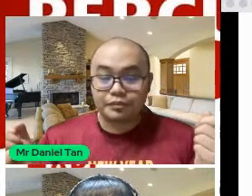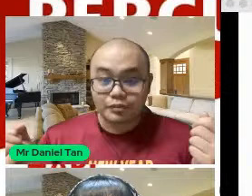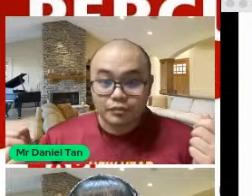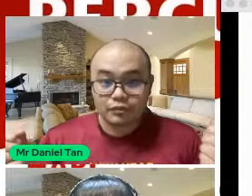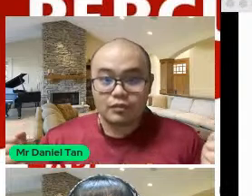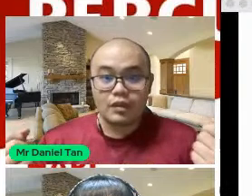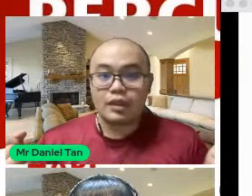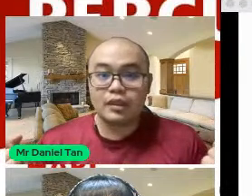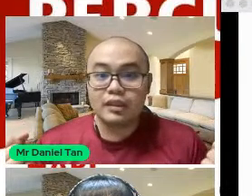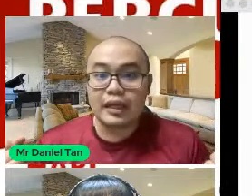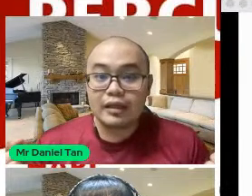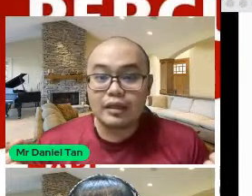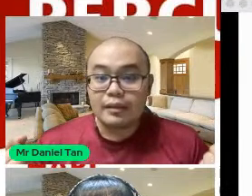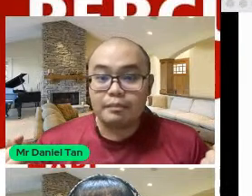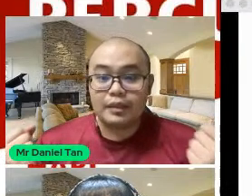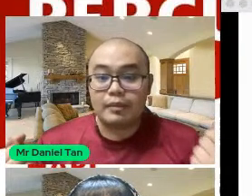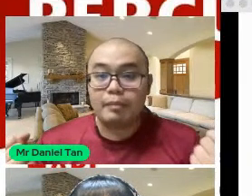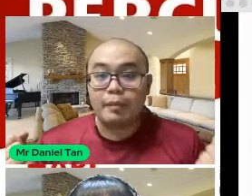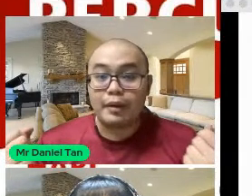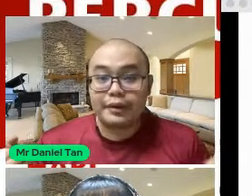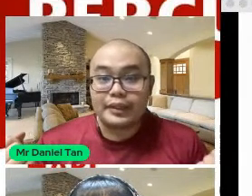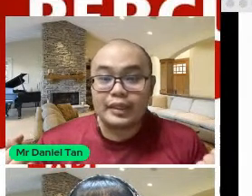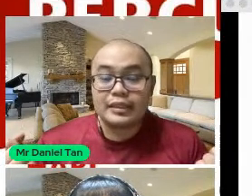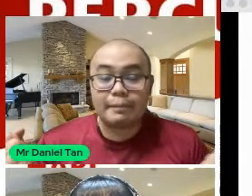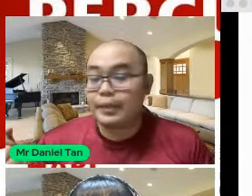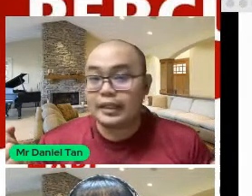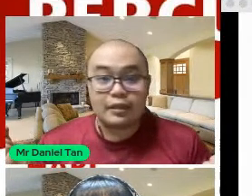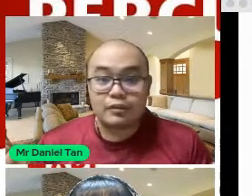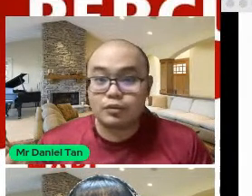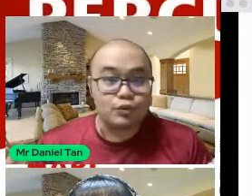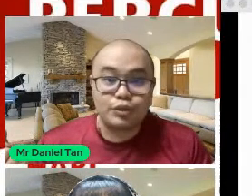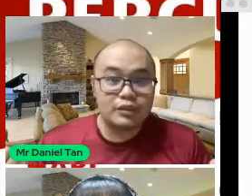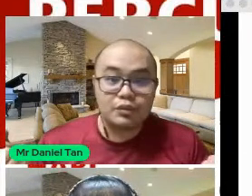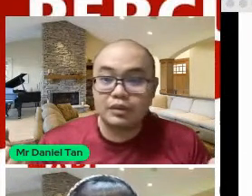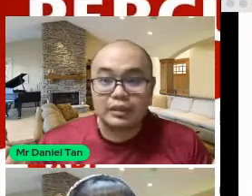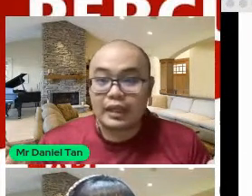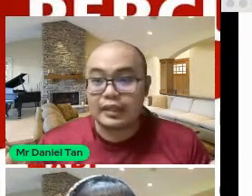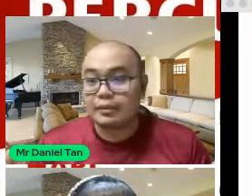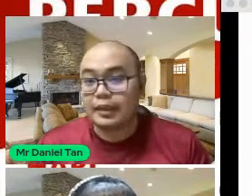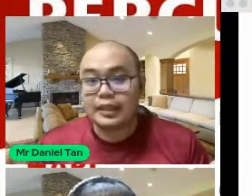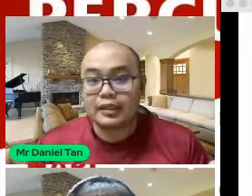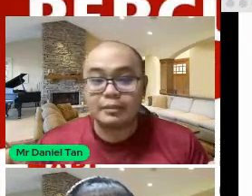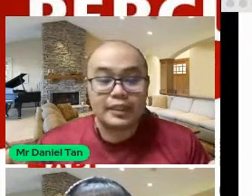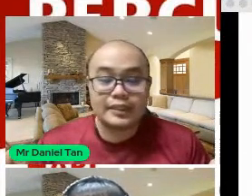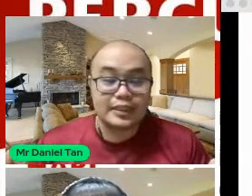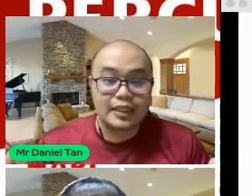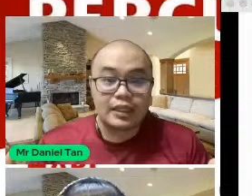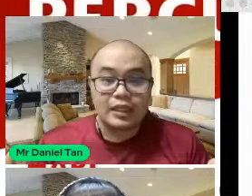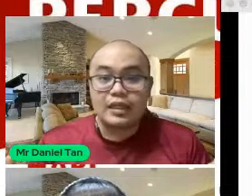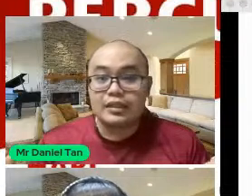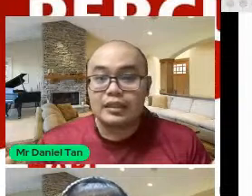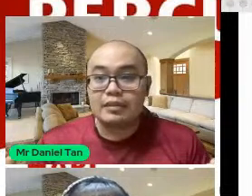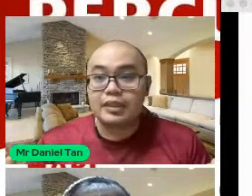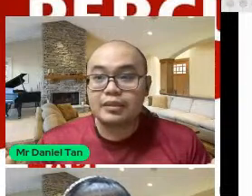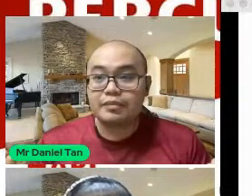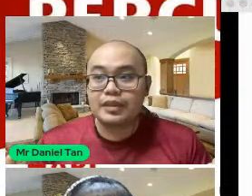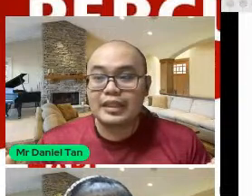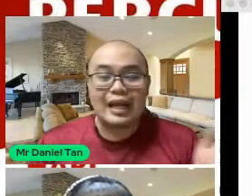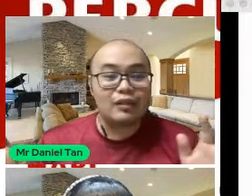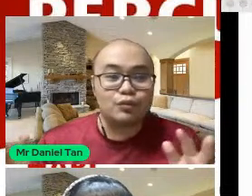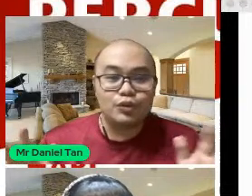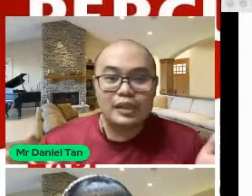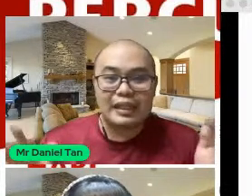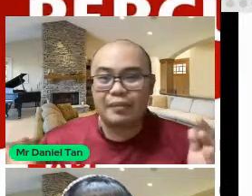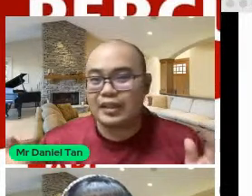kalau kita membawa kereta tanpa ada tujuan tut Nak kemana kemana saja jadi